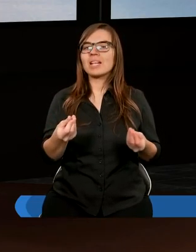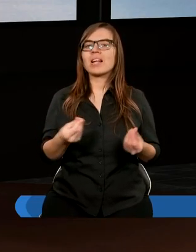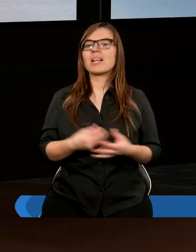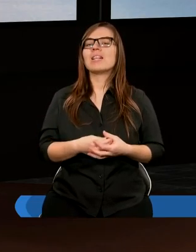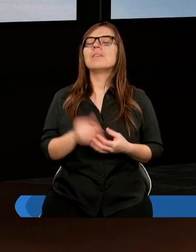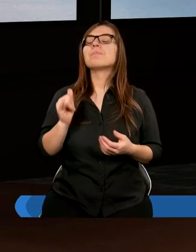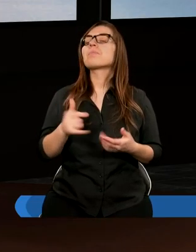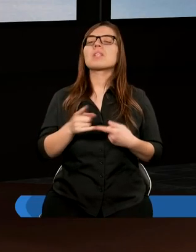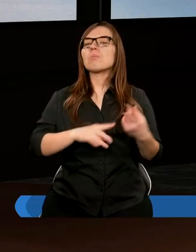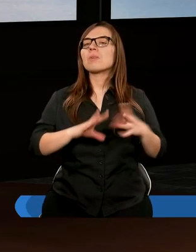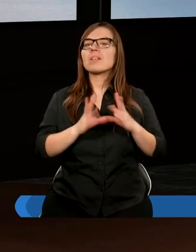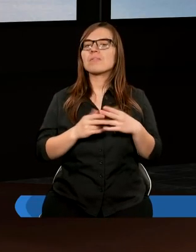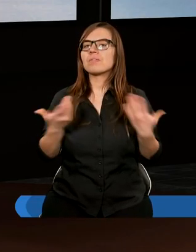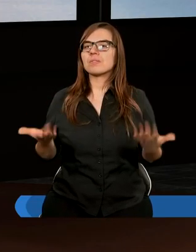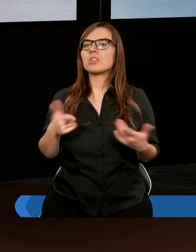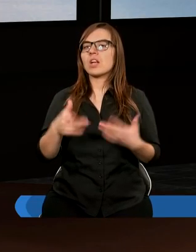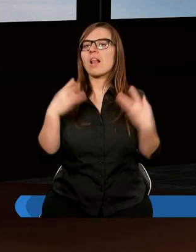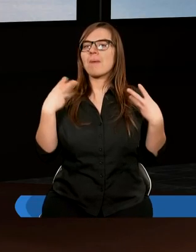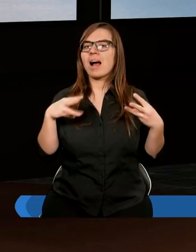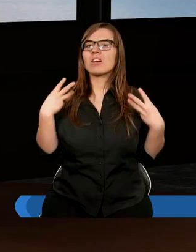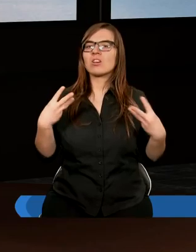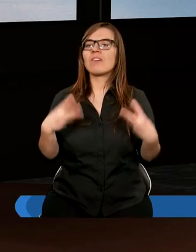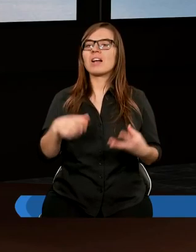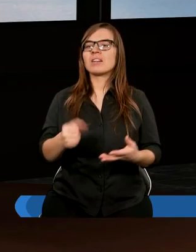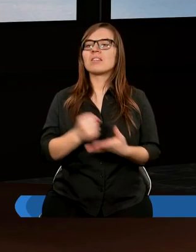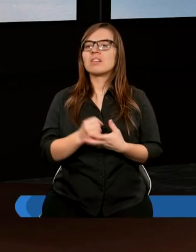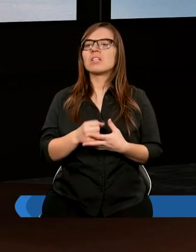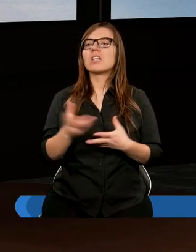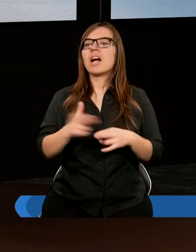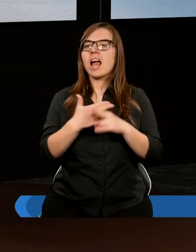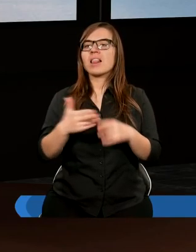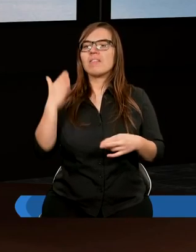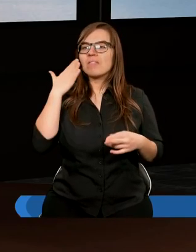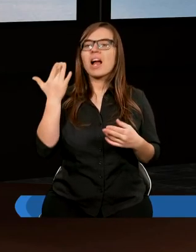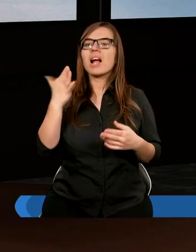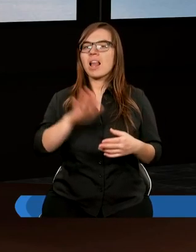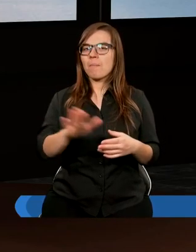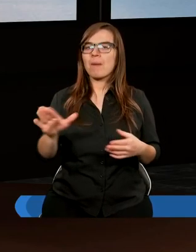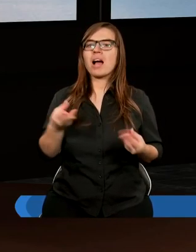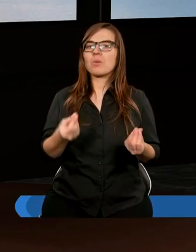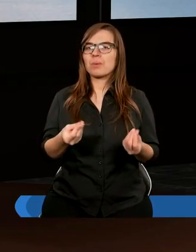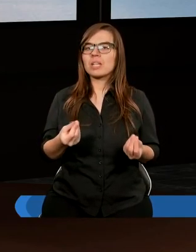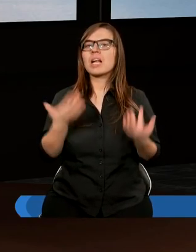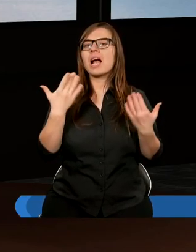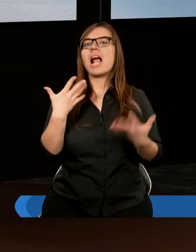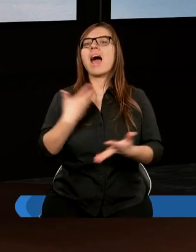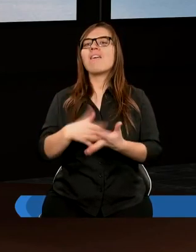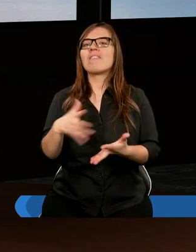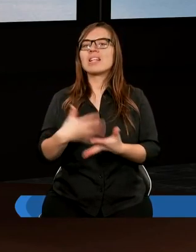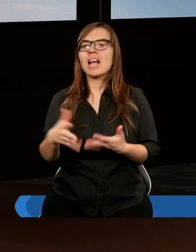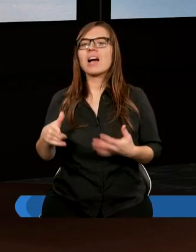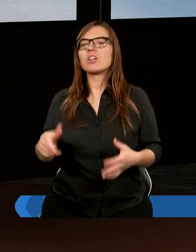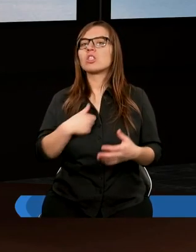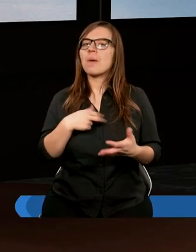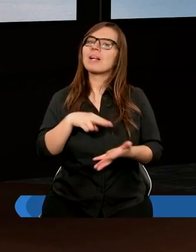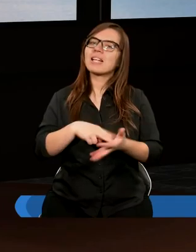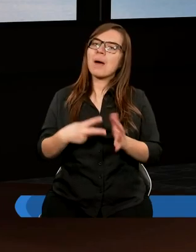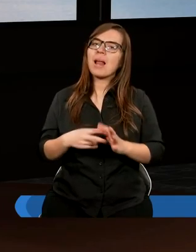Przede wszystkim to jest bardzo ważna sytuacja w życiu, kiedy wiadomo, ile się ma środków i ile się wydaje, żeby to